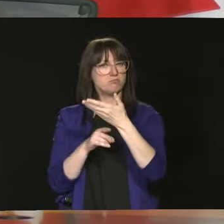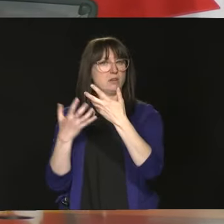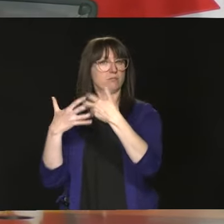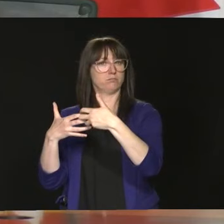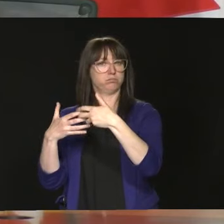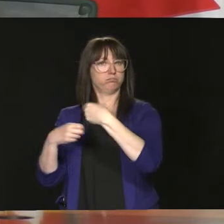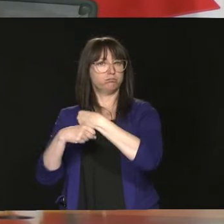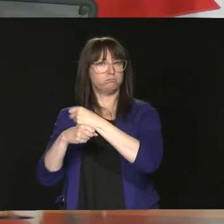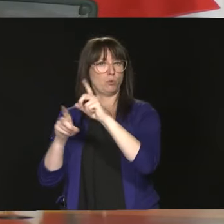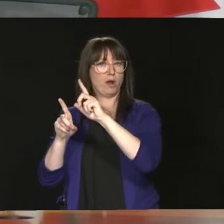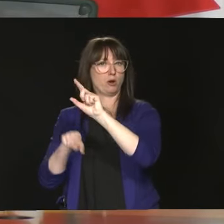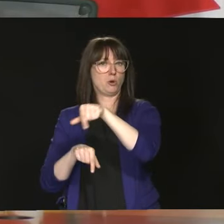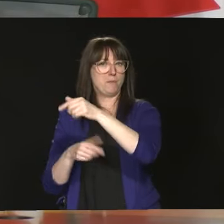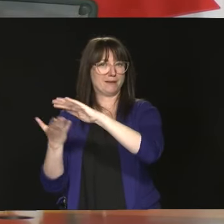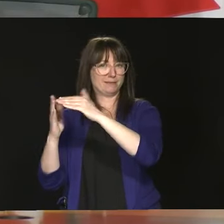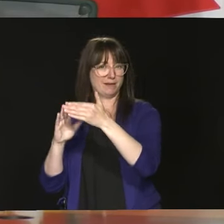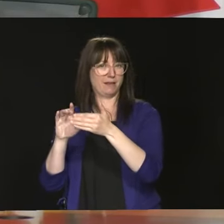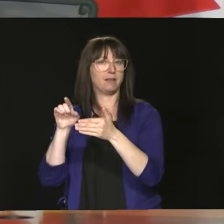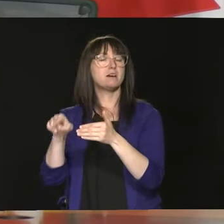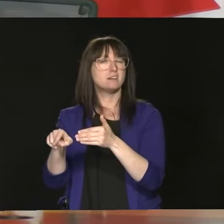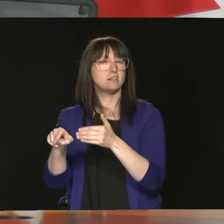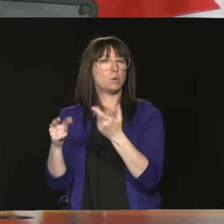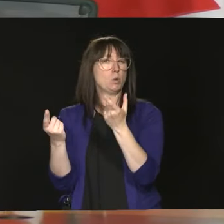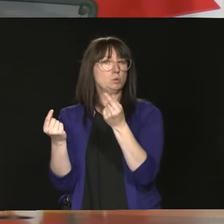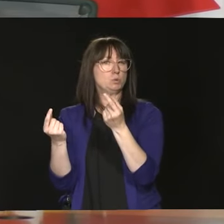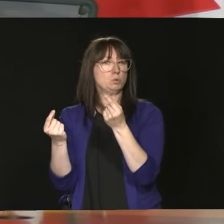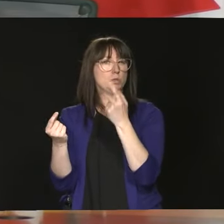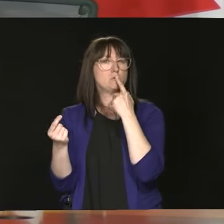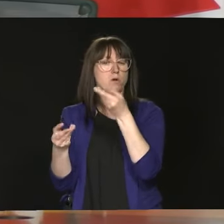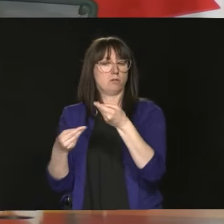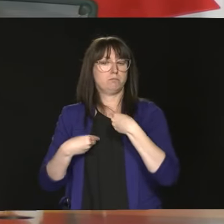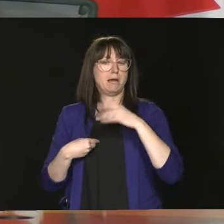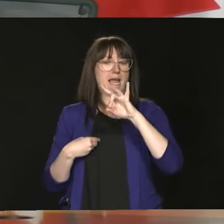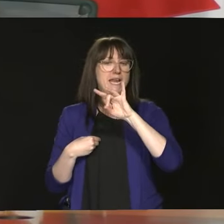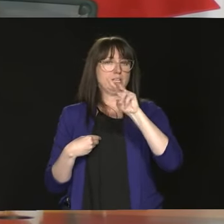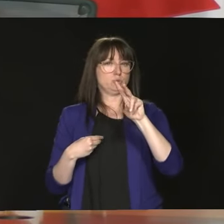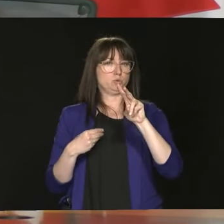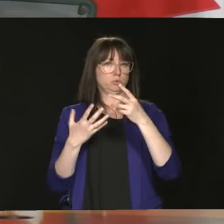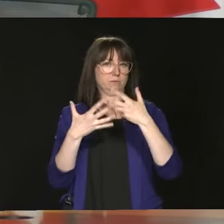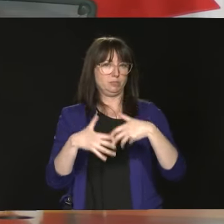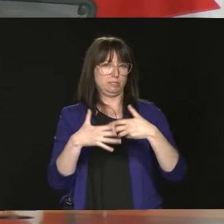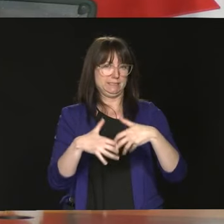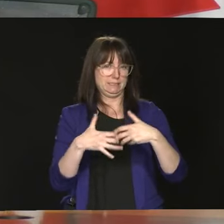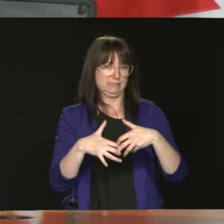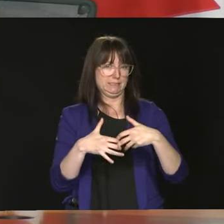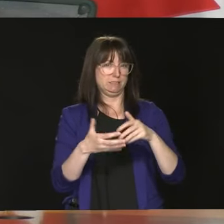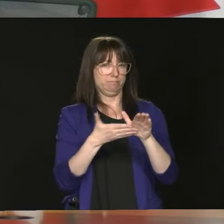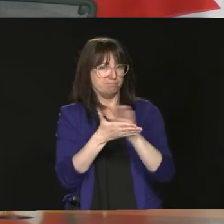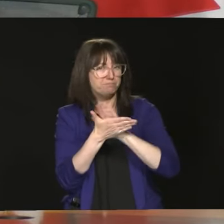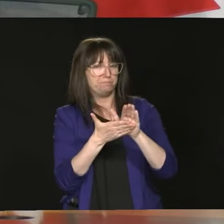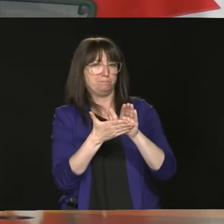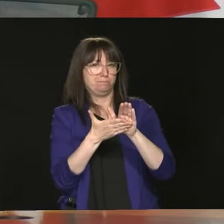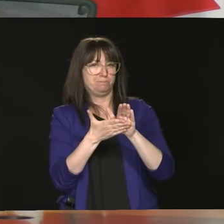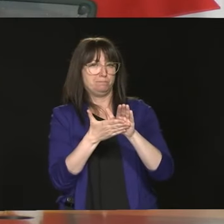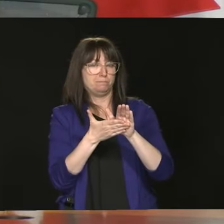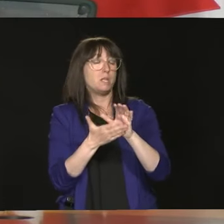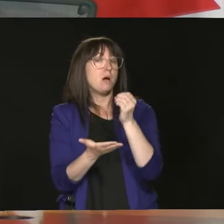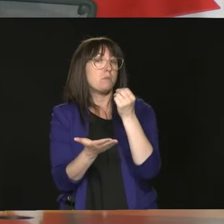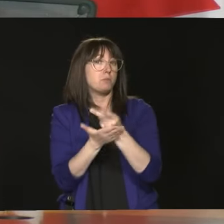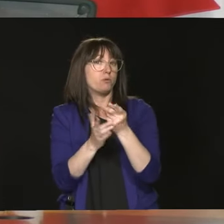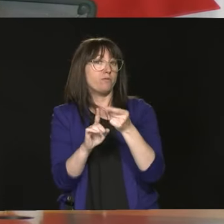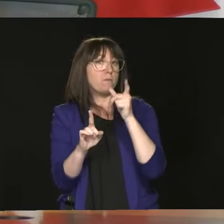82 unités de stérilisation qui ont été approuvées par Santé Canada. Ces